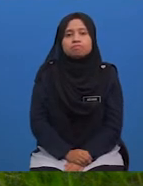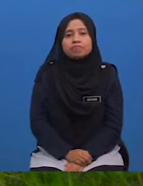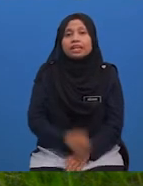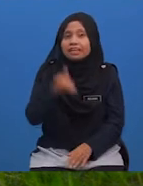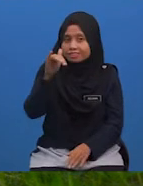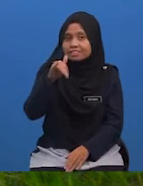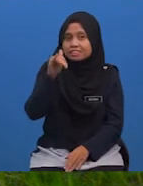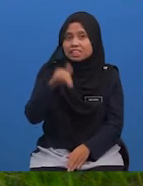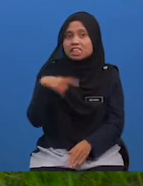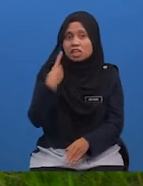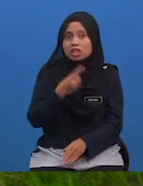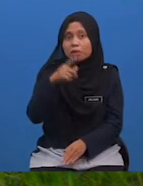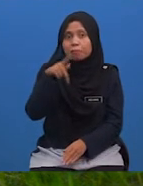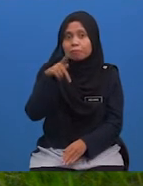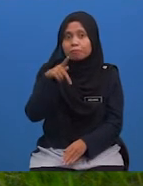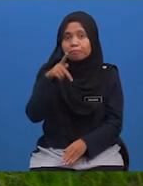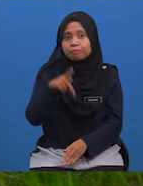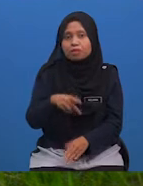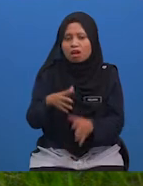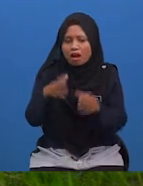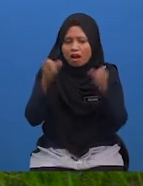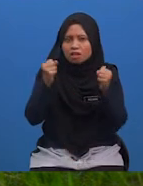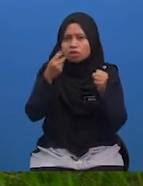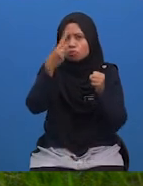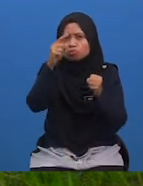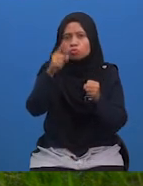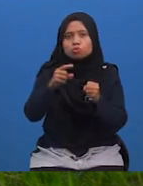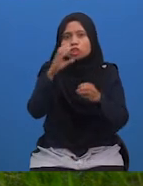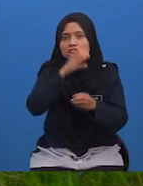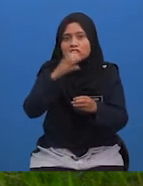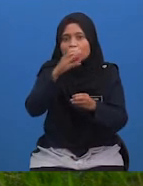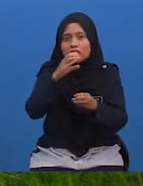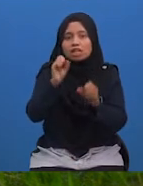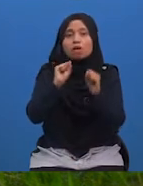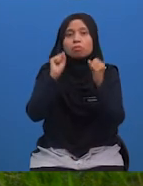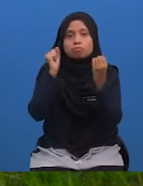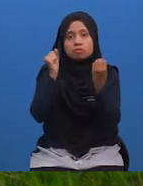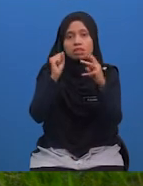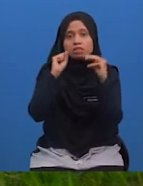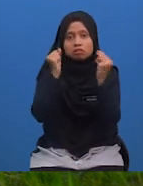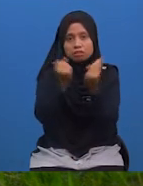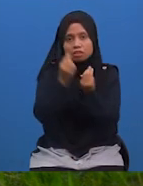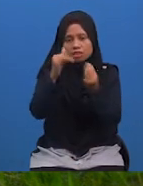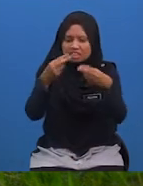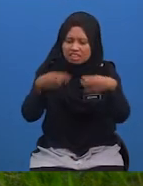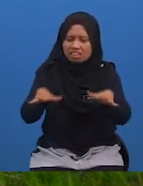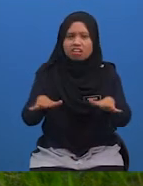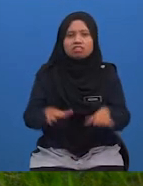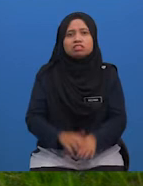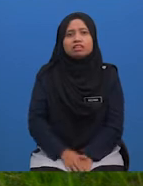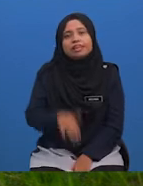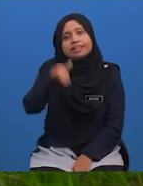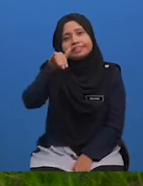Iya, kita patut memberanikan diri untuk mencari masyarakat kita yang hilang.